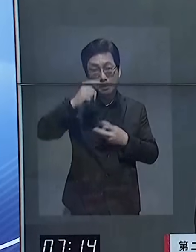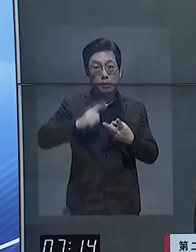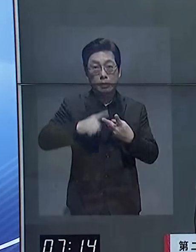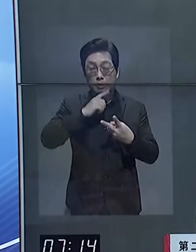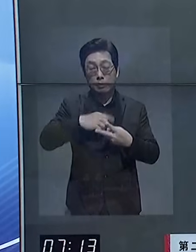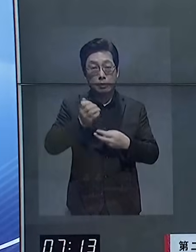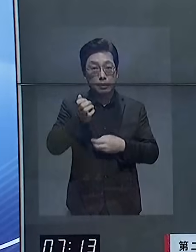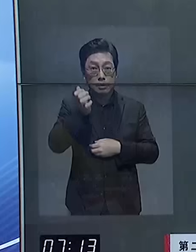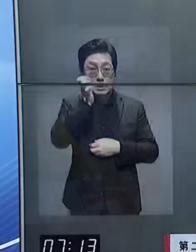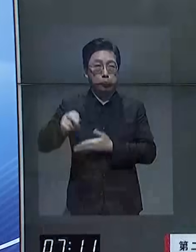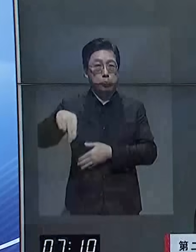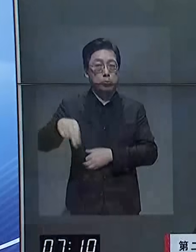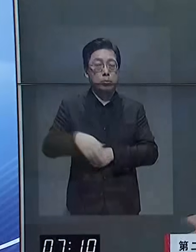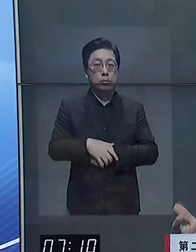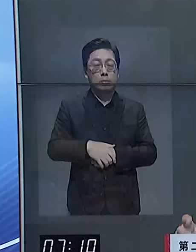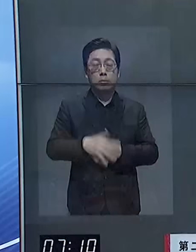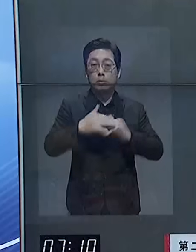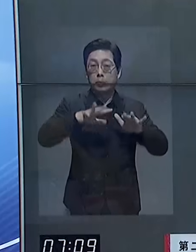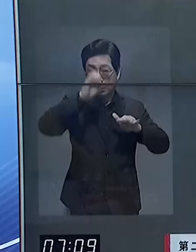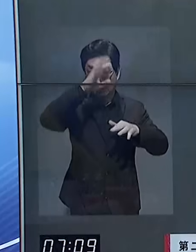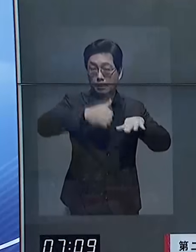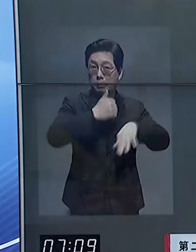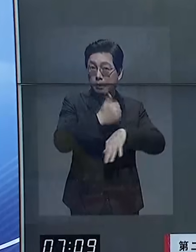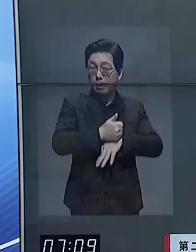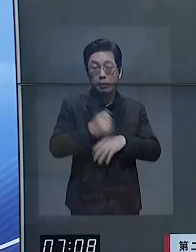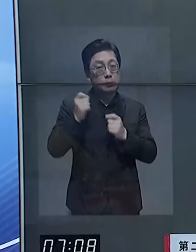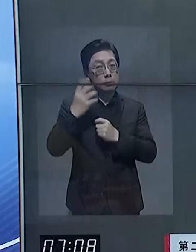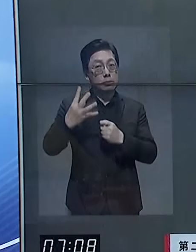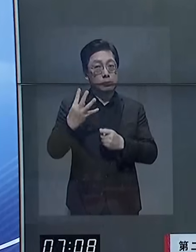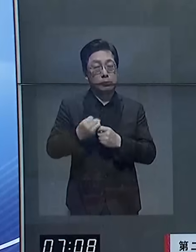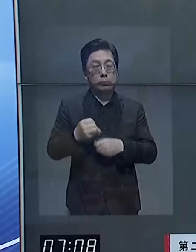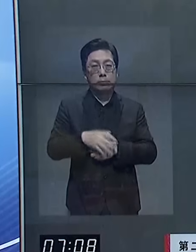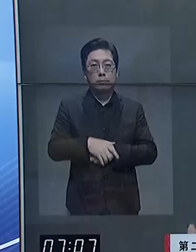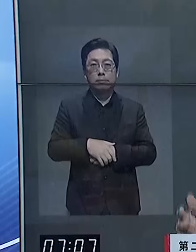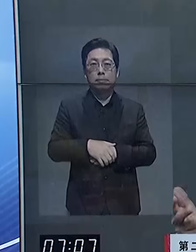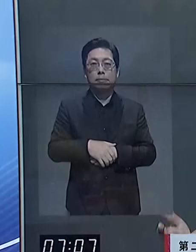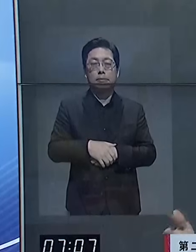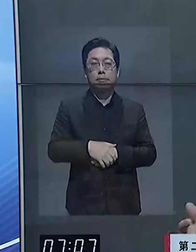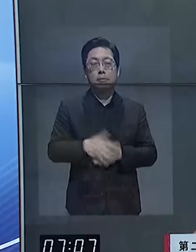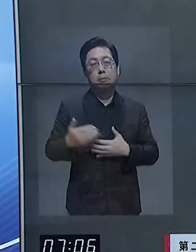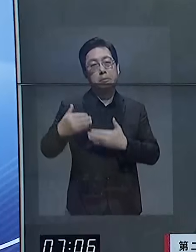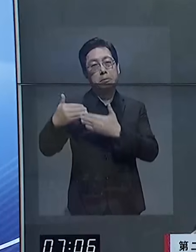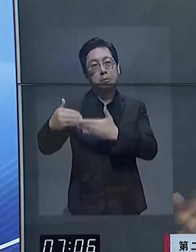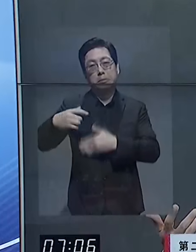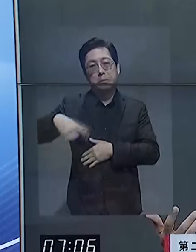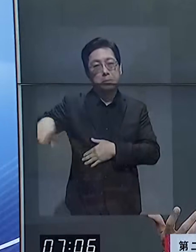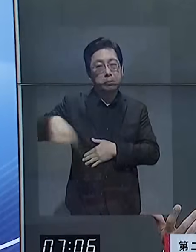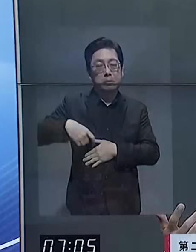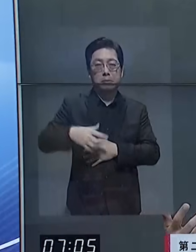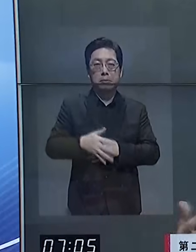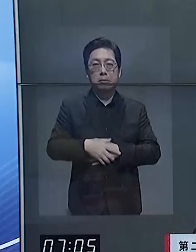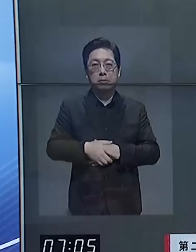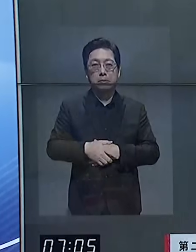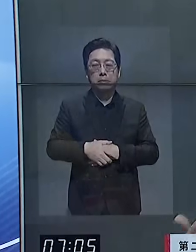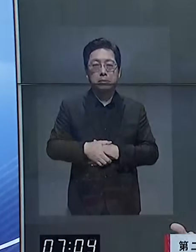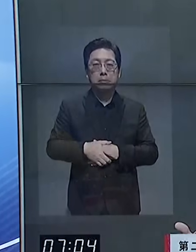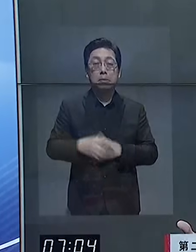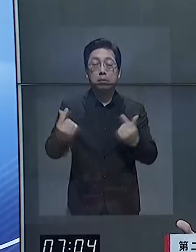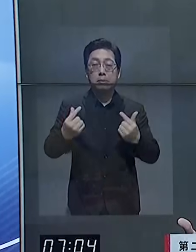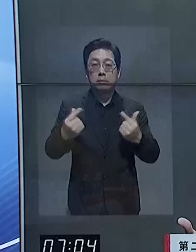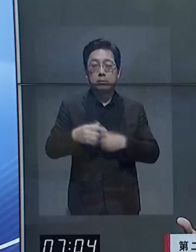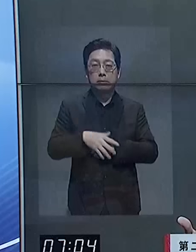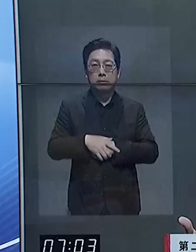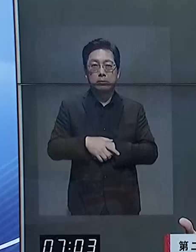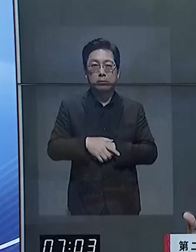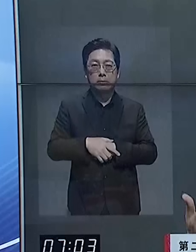是糖衣毒药，但是现在依旧是高度的依赖，而且不敢废止。同时呢，侯友宜他也质问赖清德，